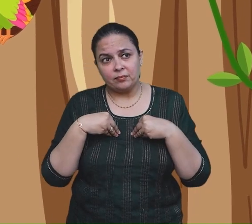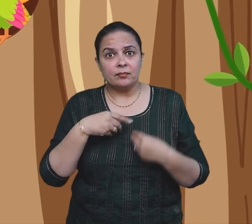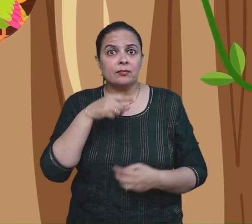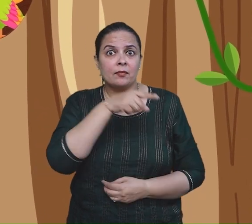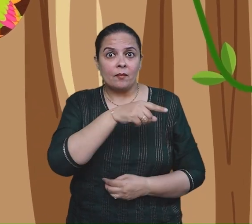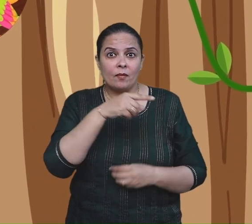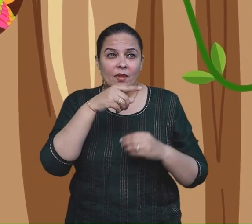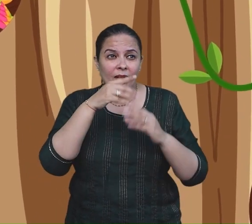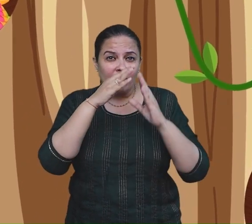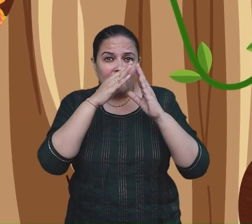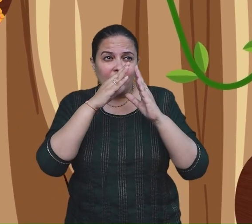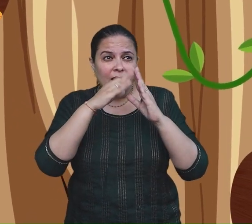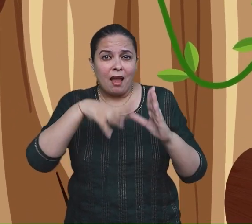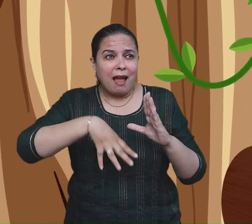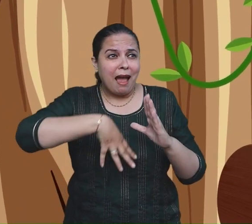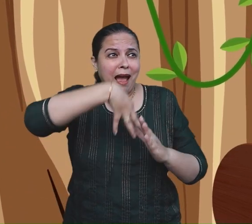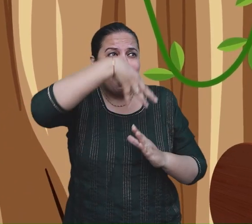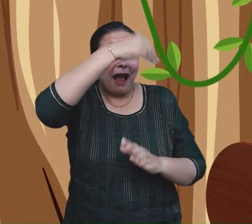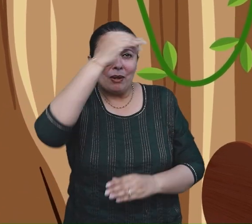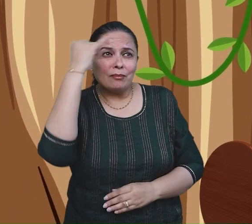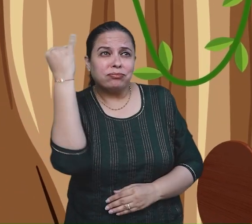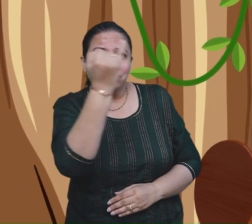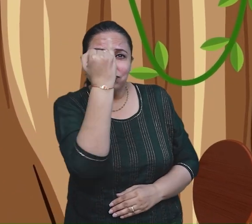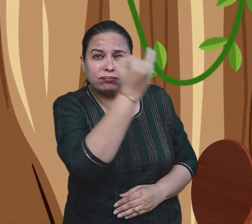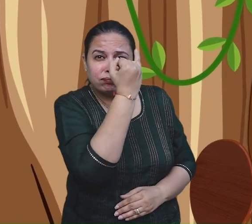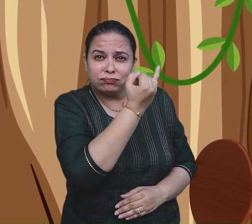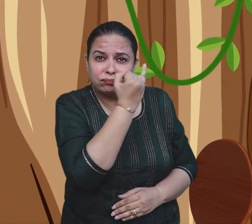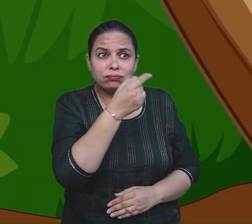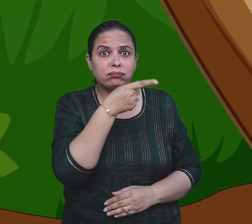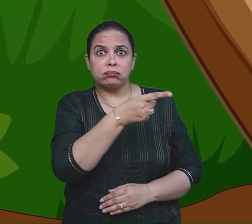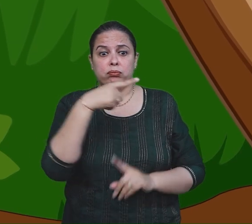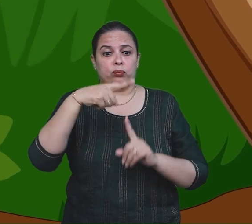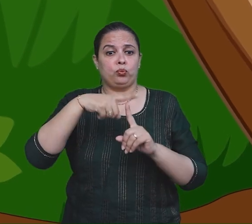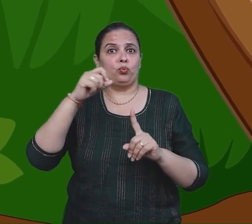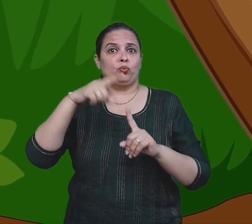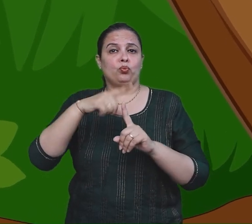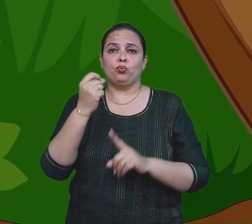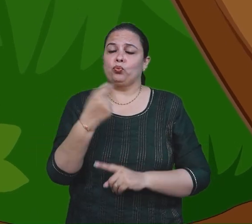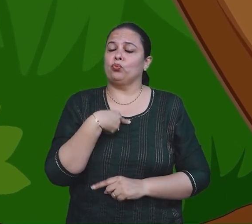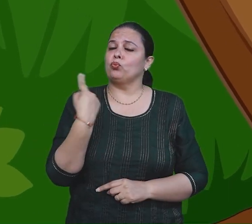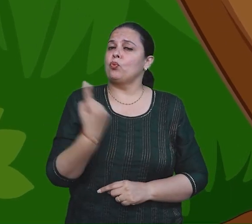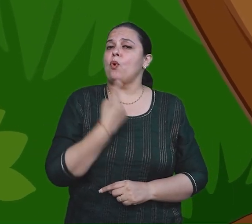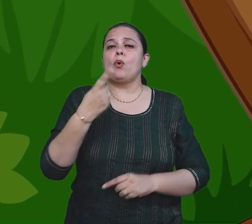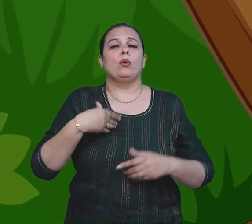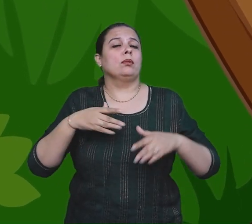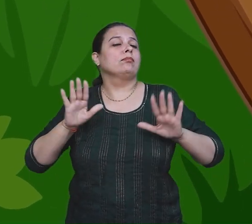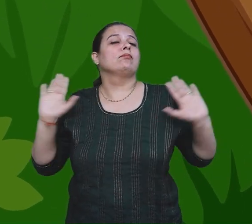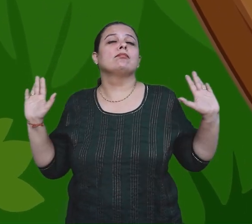ढूंढने जाएगा तो तोतो ही जाएगा, बस तोतो भी ना।